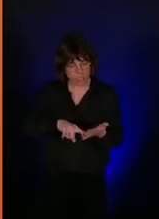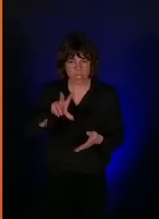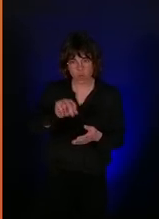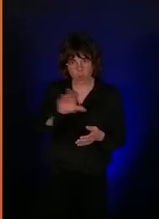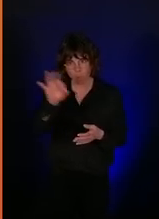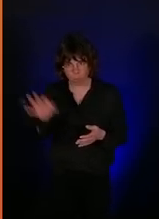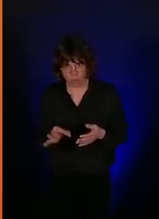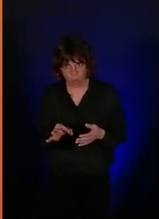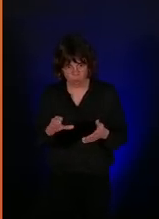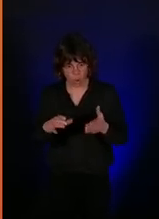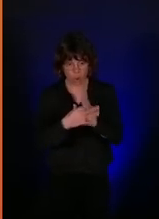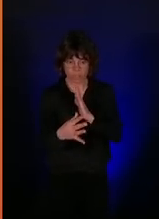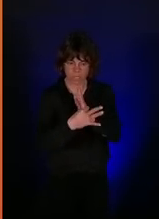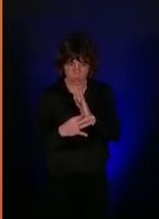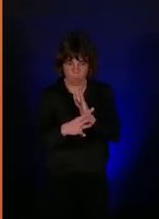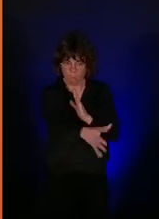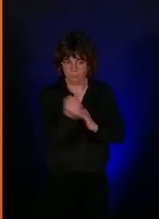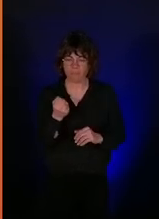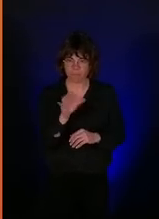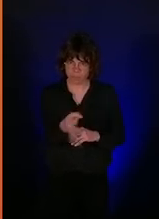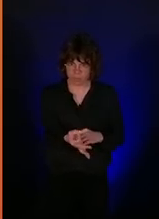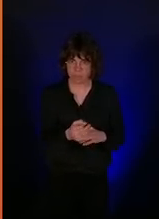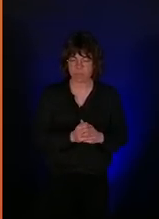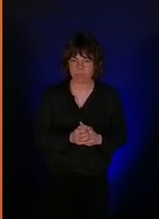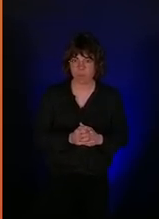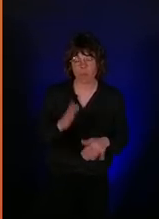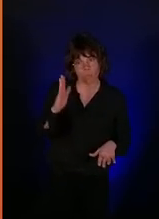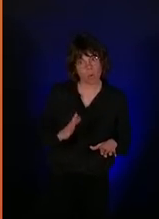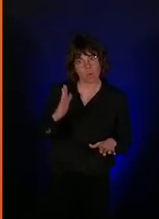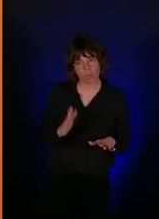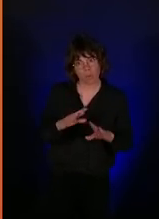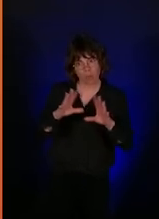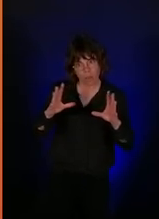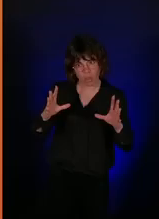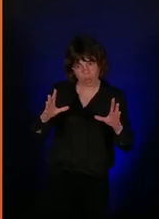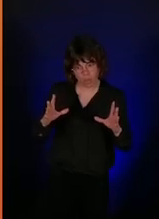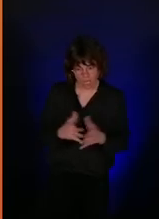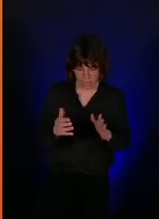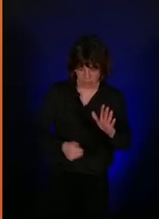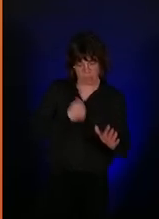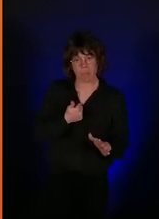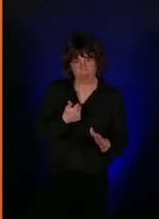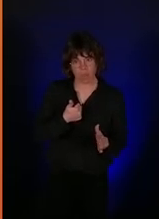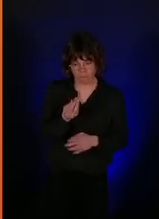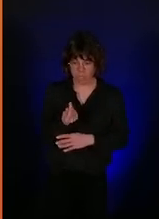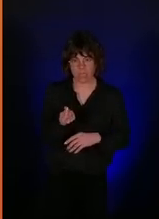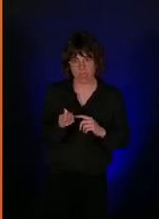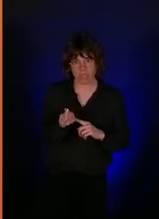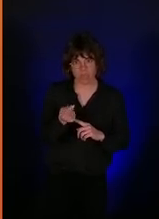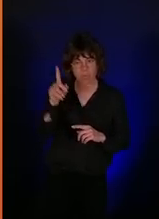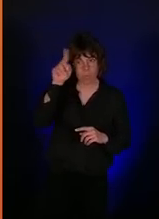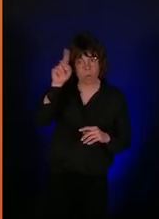30% des cotisations. On a besoin effectivement de cette indépendance financière pour